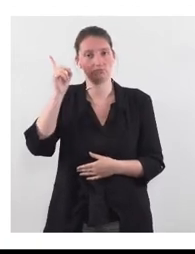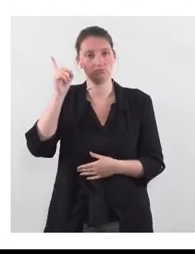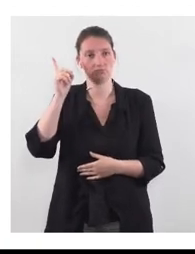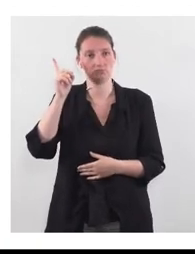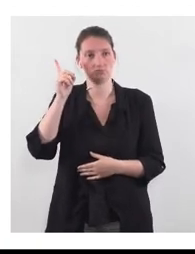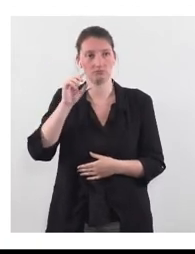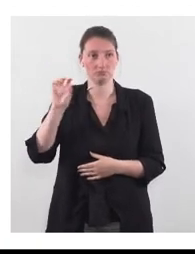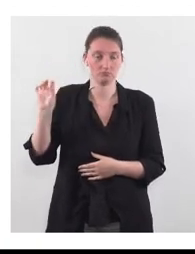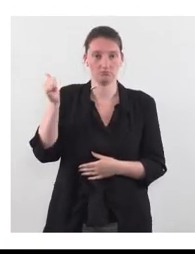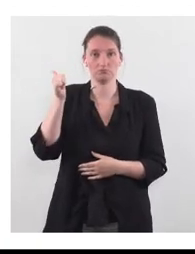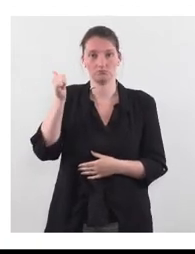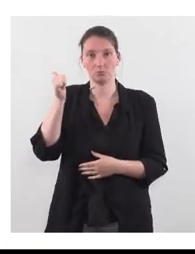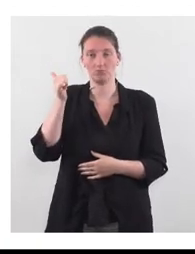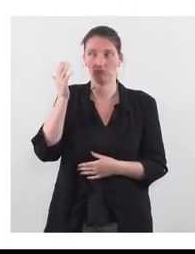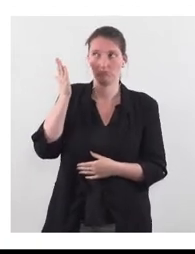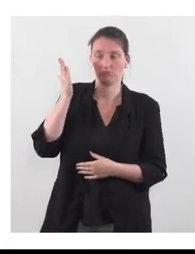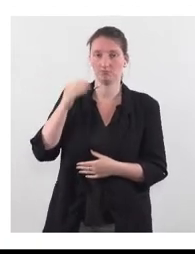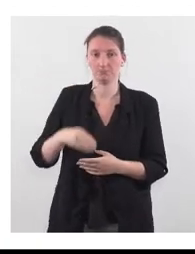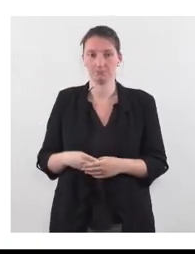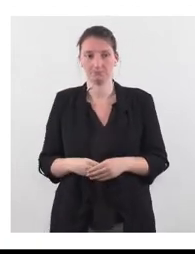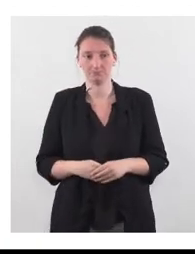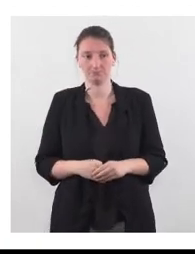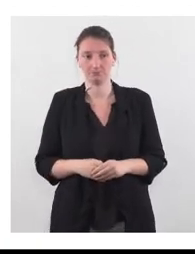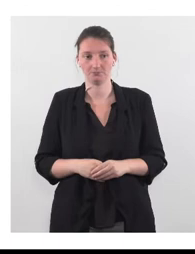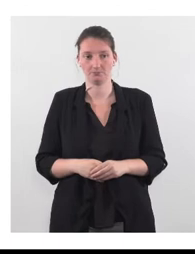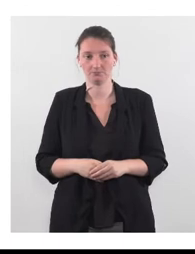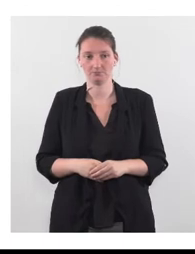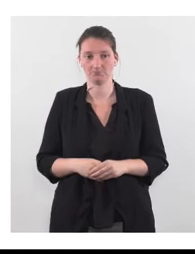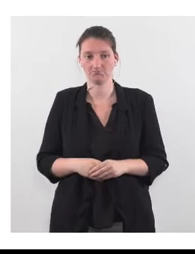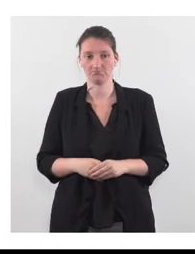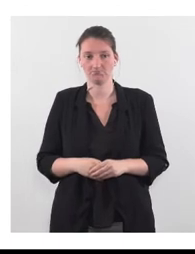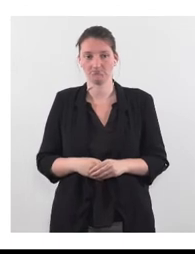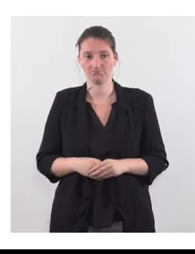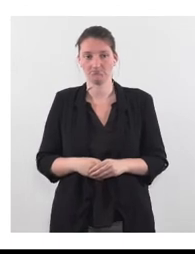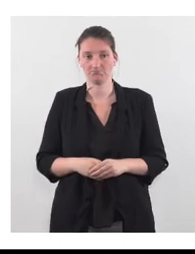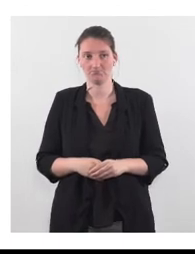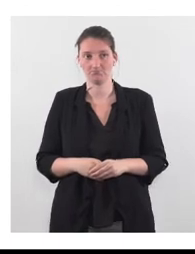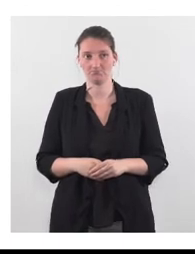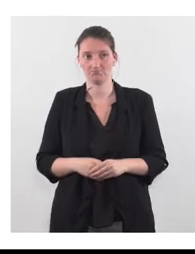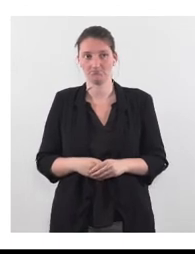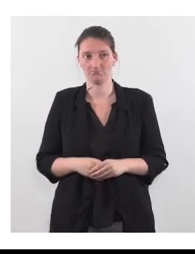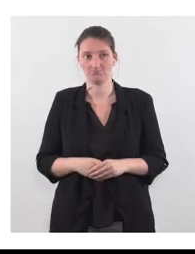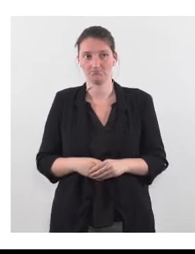cette première instance, ces cours de première instance,